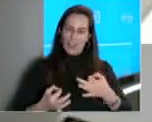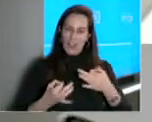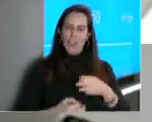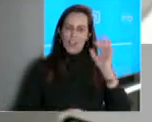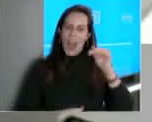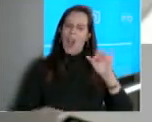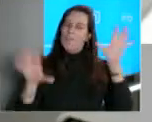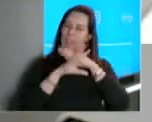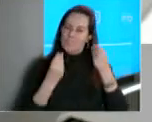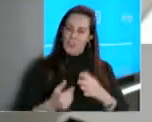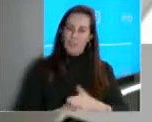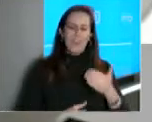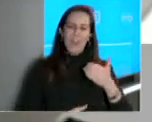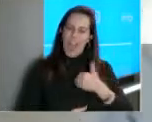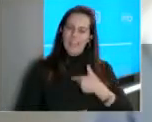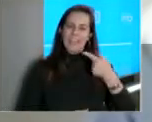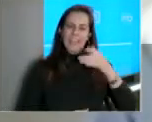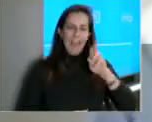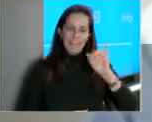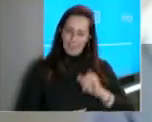שלום, ערב טוב. אני גברי.